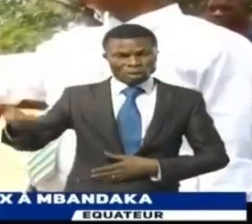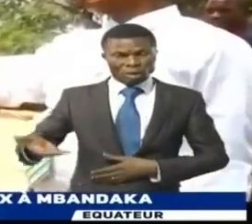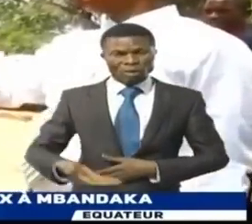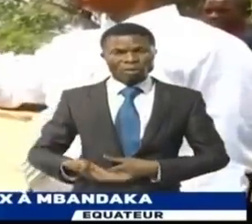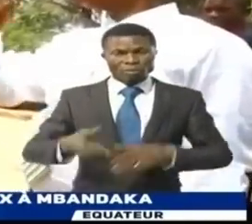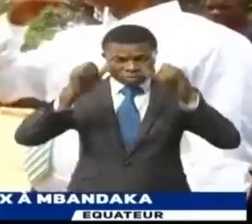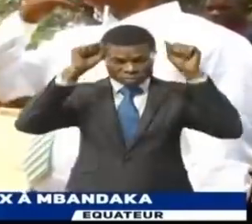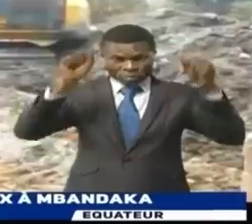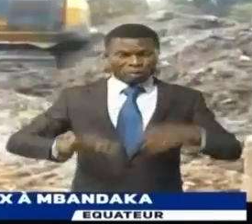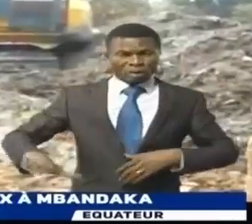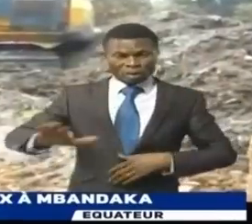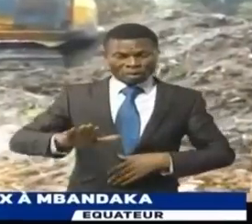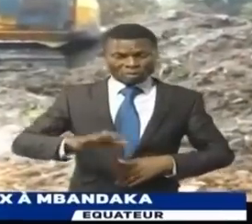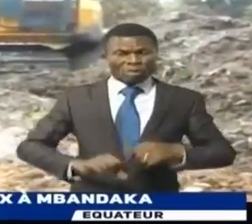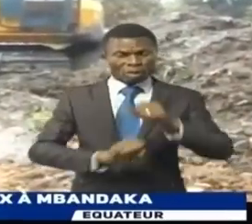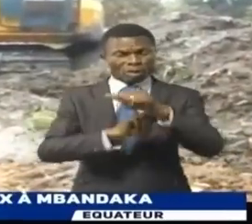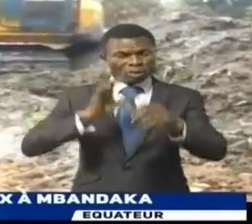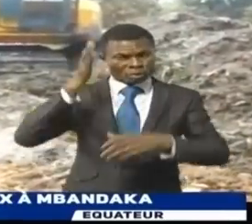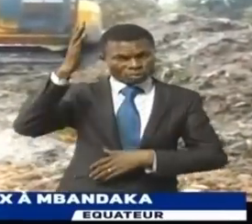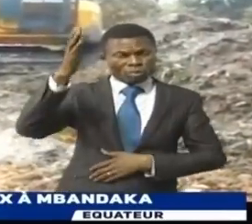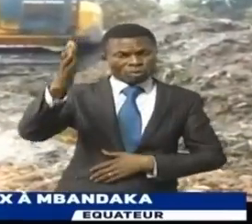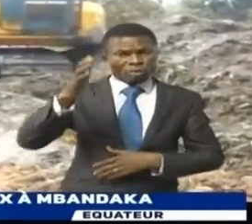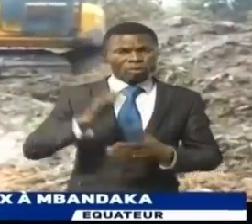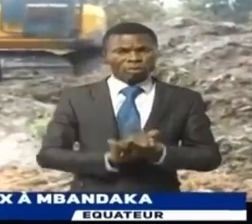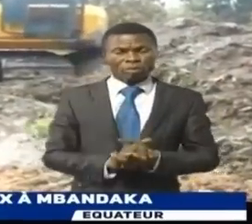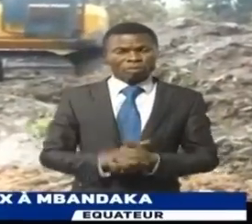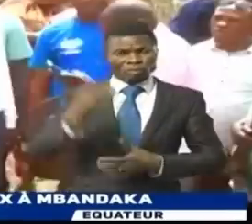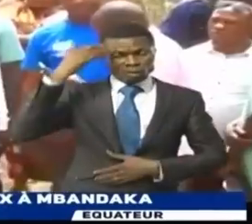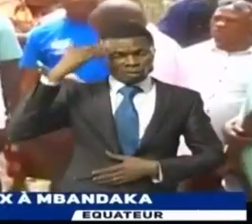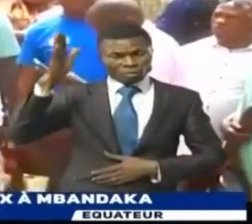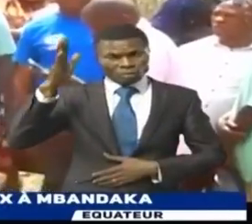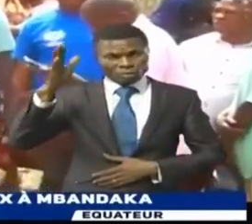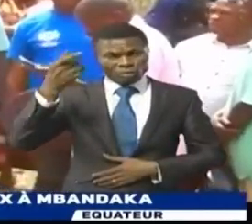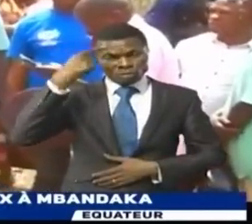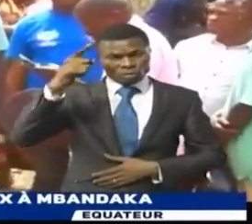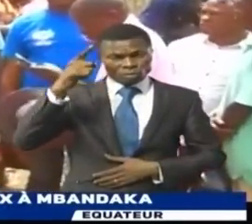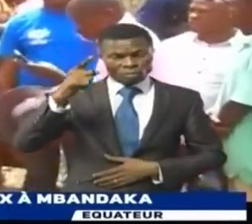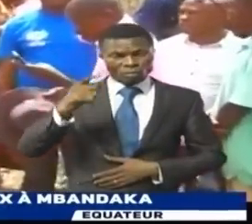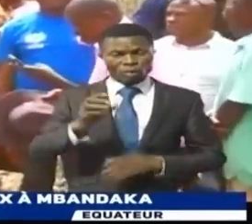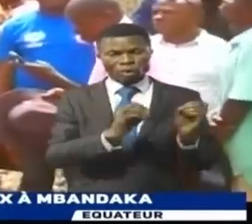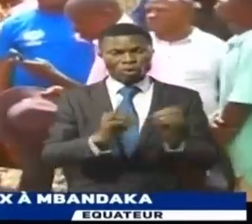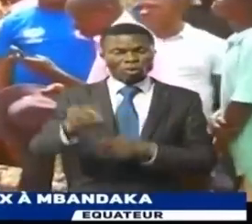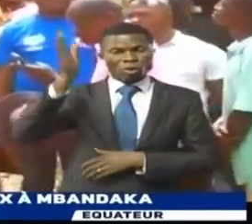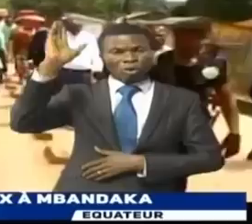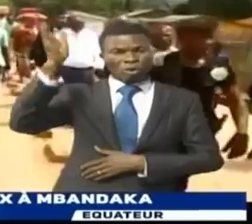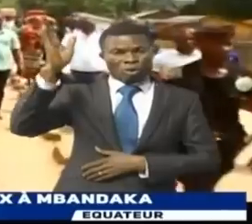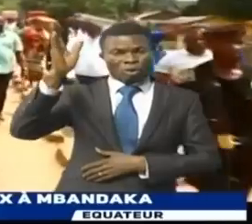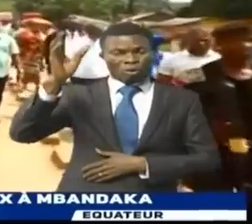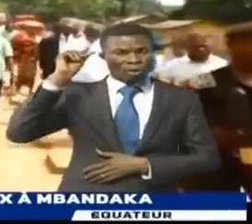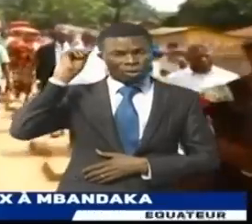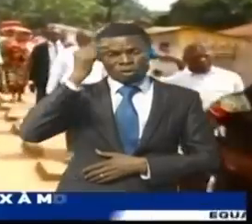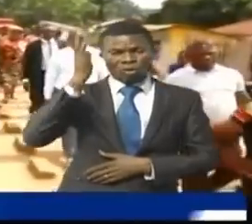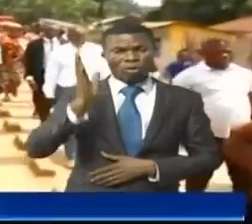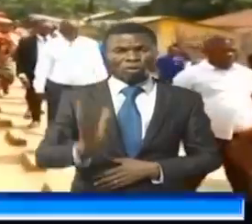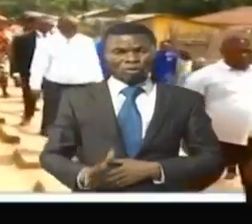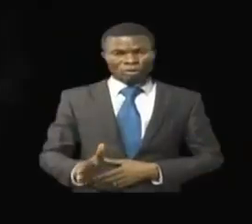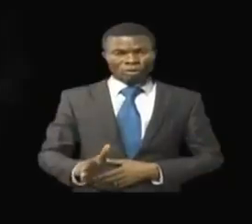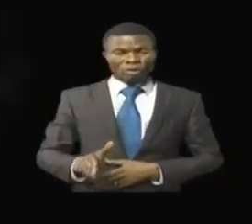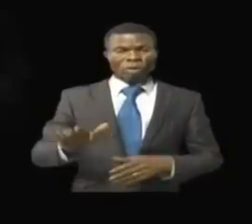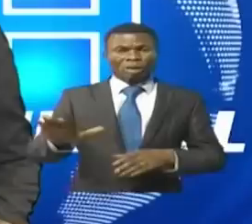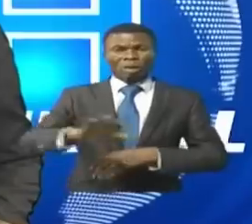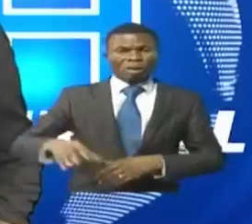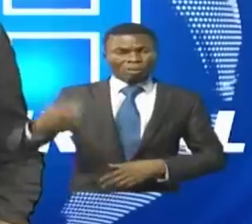de la République, Félix-Antoine Tshisekedi Tshilombo, à Mbandaka, pour la tenue de la conférence des gouverneurs à